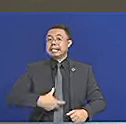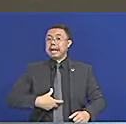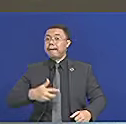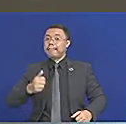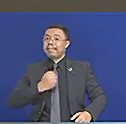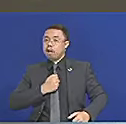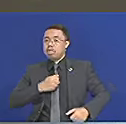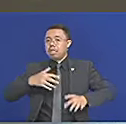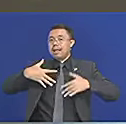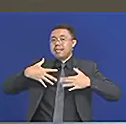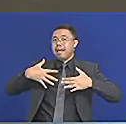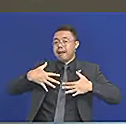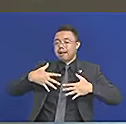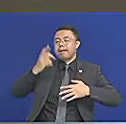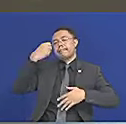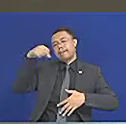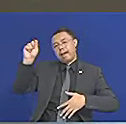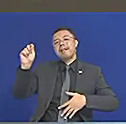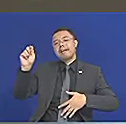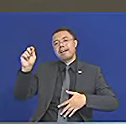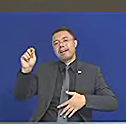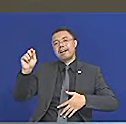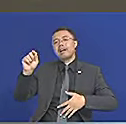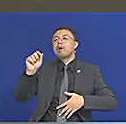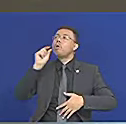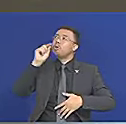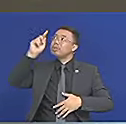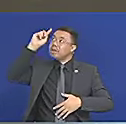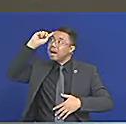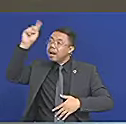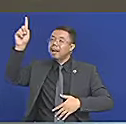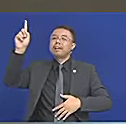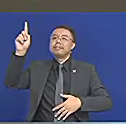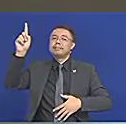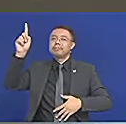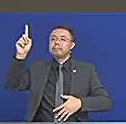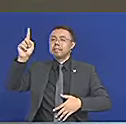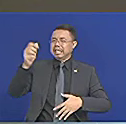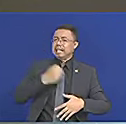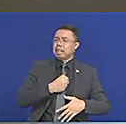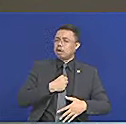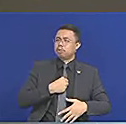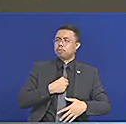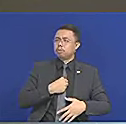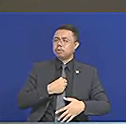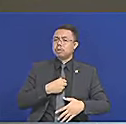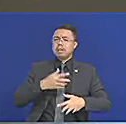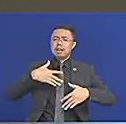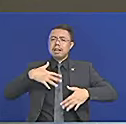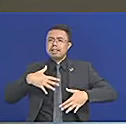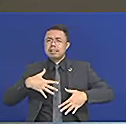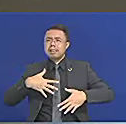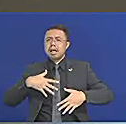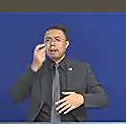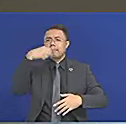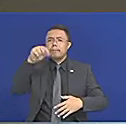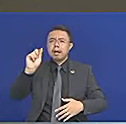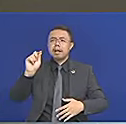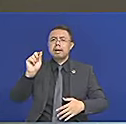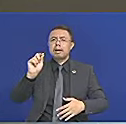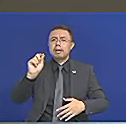dan gentar yang benar terhadap Allah. Takut dan gentar yang